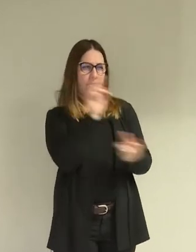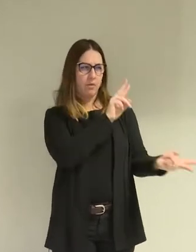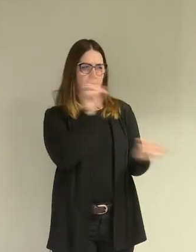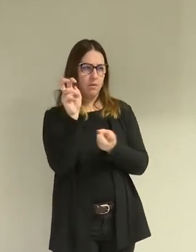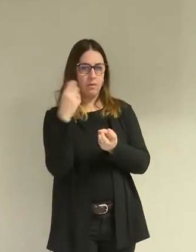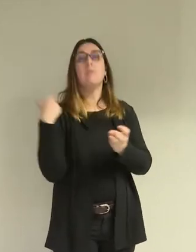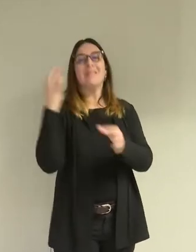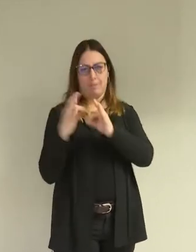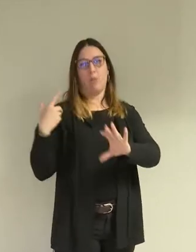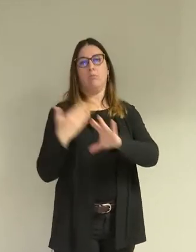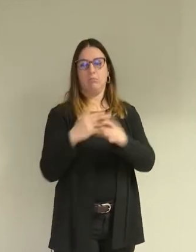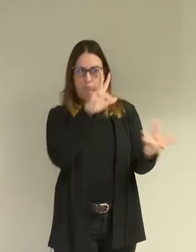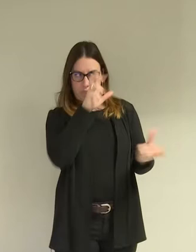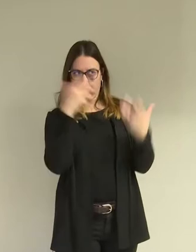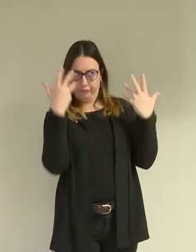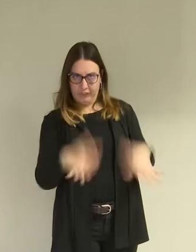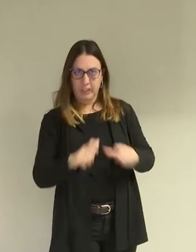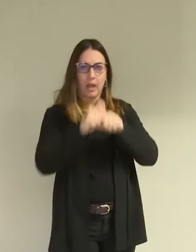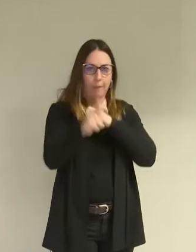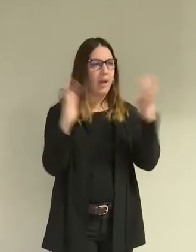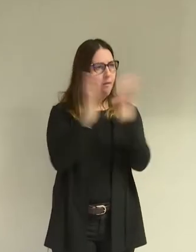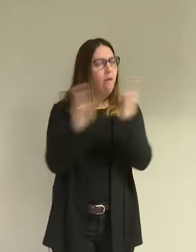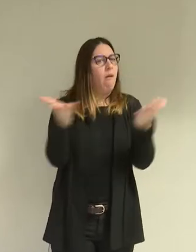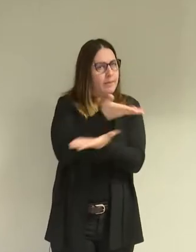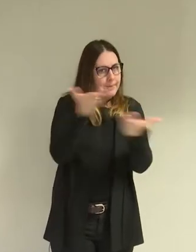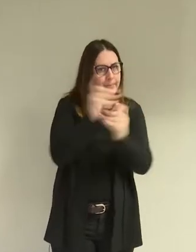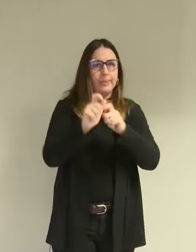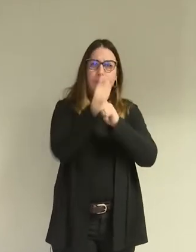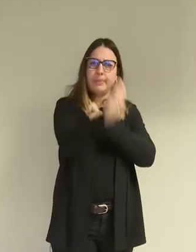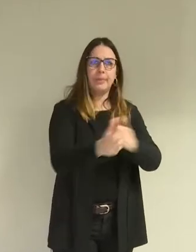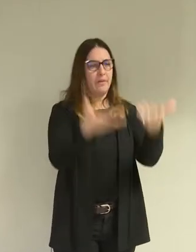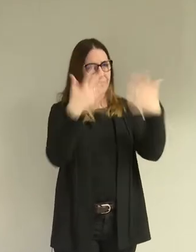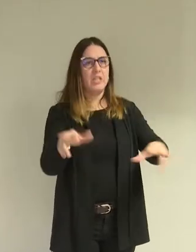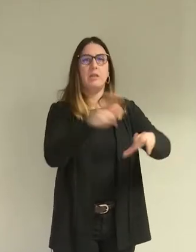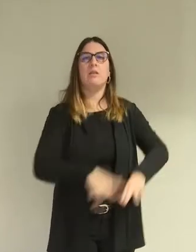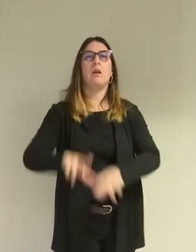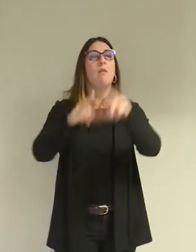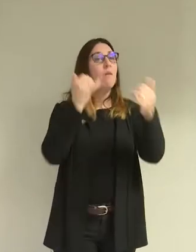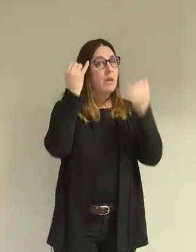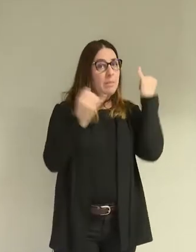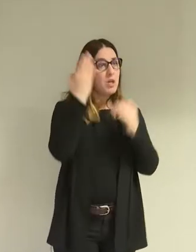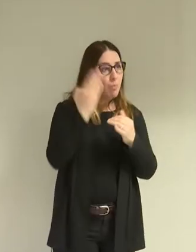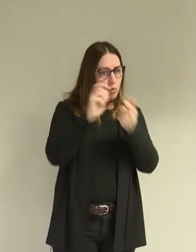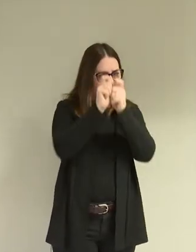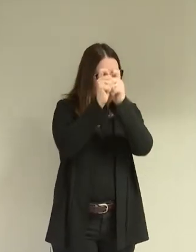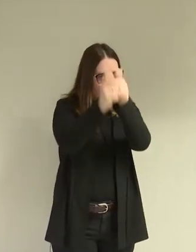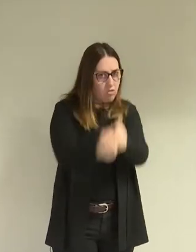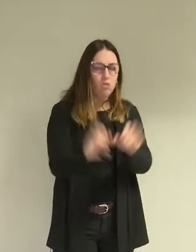des réunions de dialogue à venir et des aménagements définitifs prenant en compte si nécessaire des ajustements